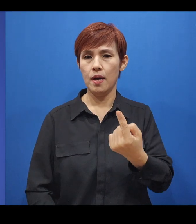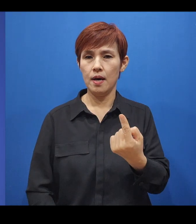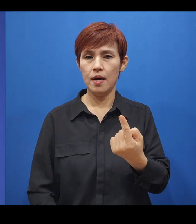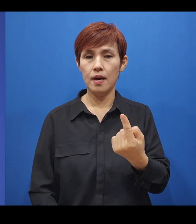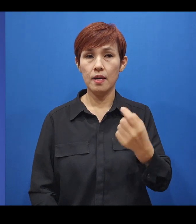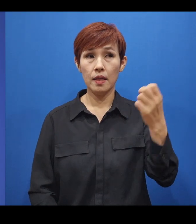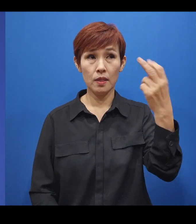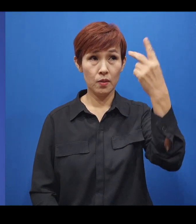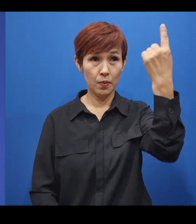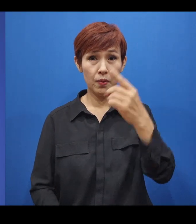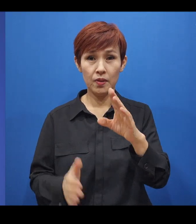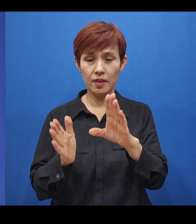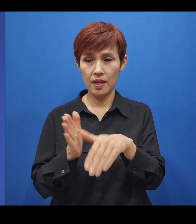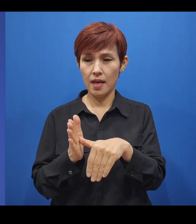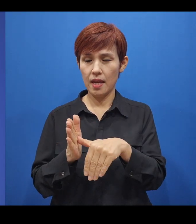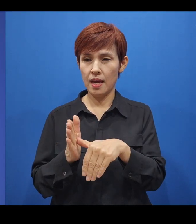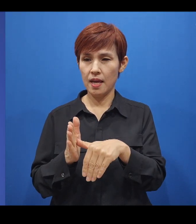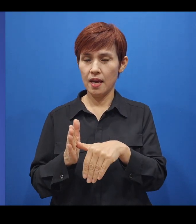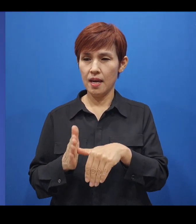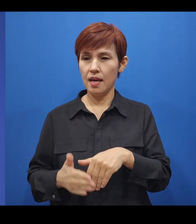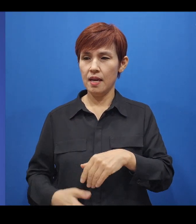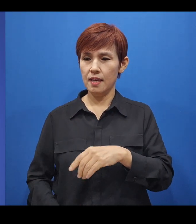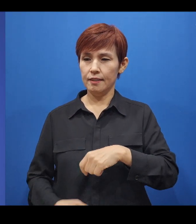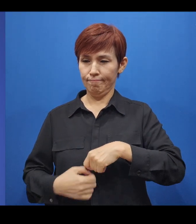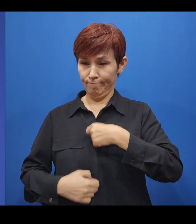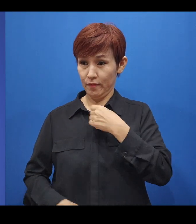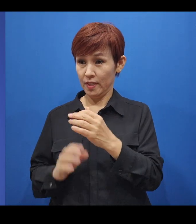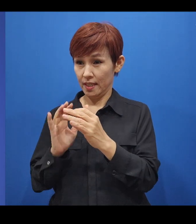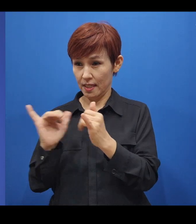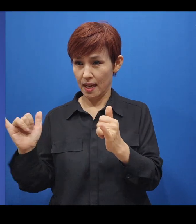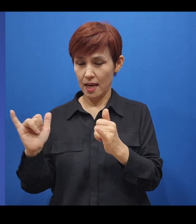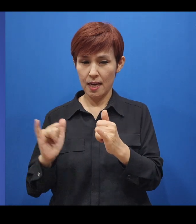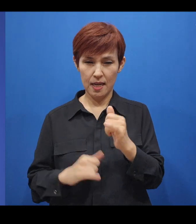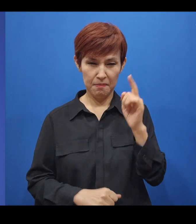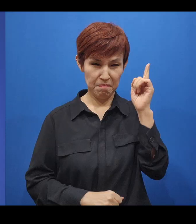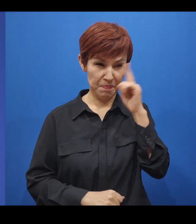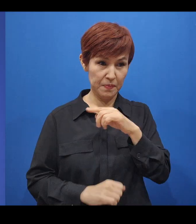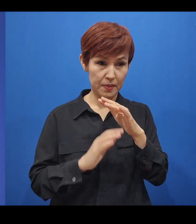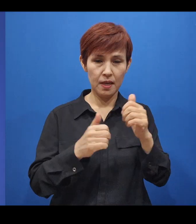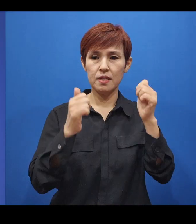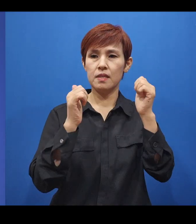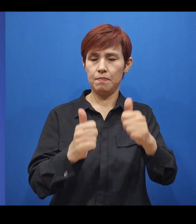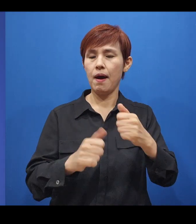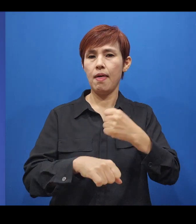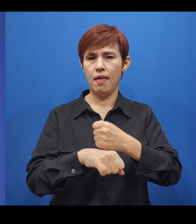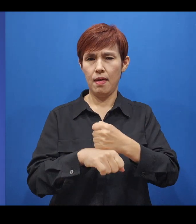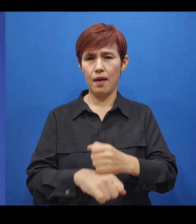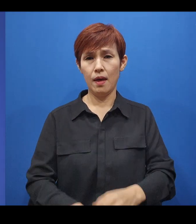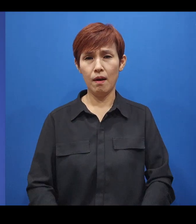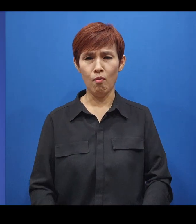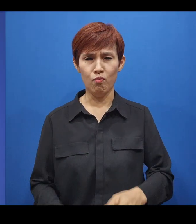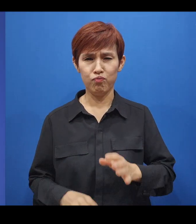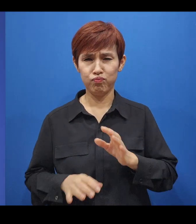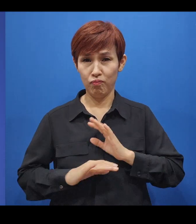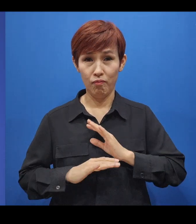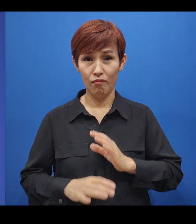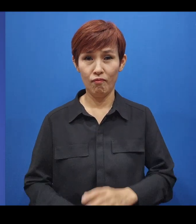의로운 자와 불의한 자를, 의와 불의를 반드시 심판하세요. 얼마나 무서울까요?